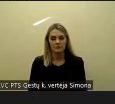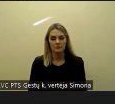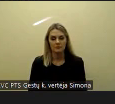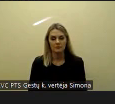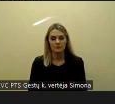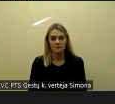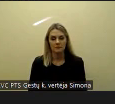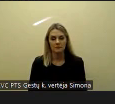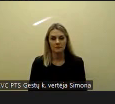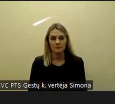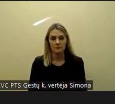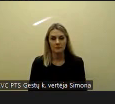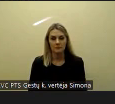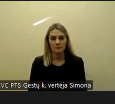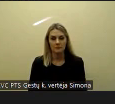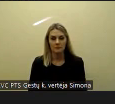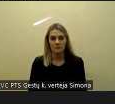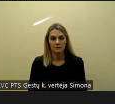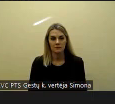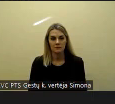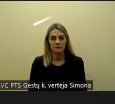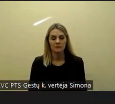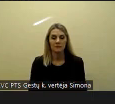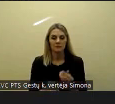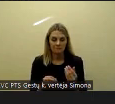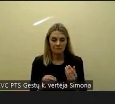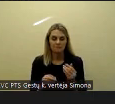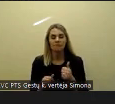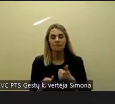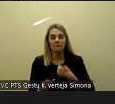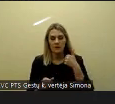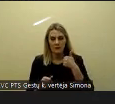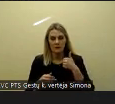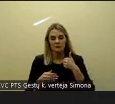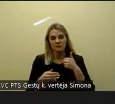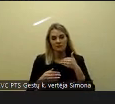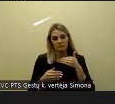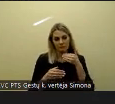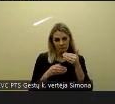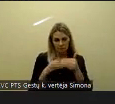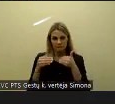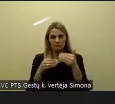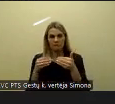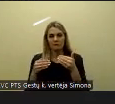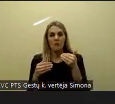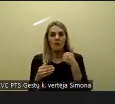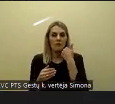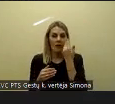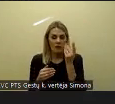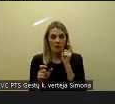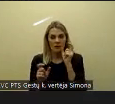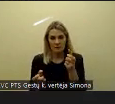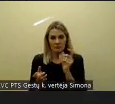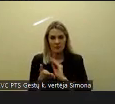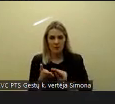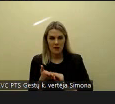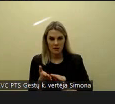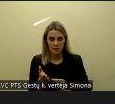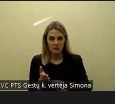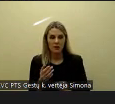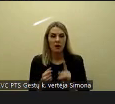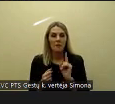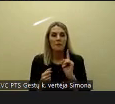Na, tiesiog pavydėsime į priekį, o tuo tarpu galbūt bus parašytas atsakymas ir tik tai pasitikrinkime, ar